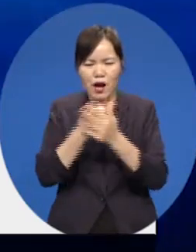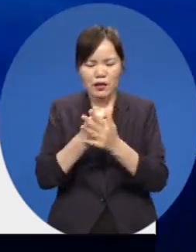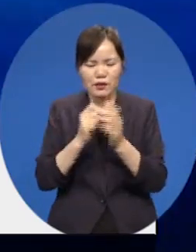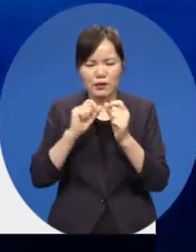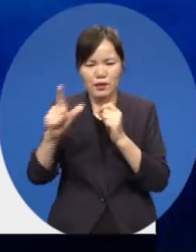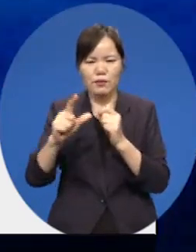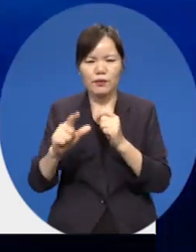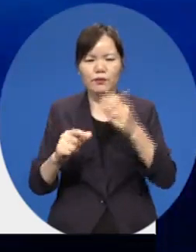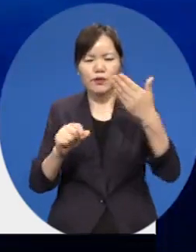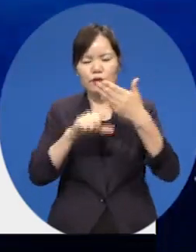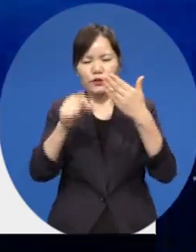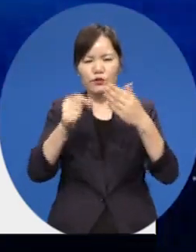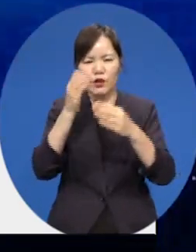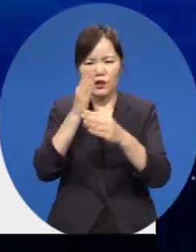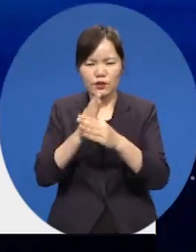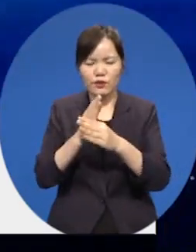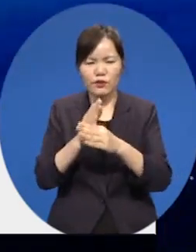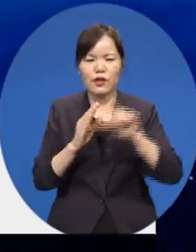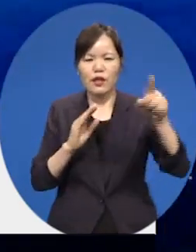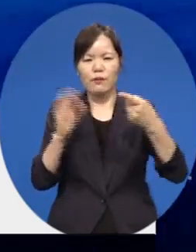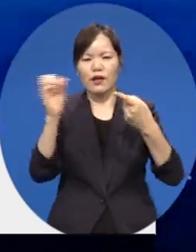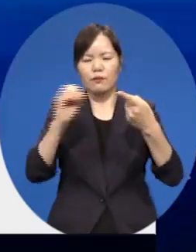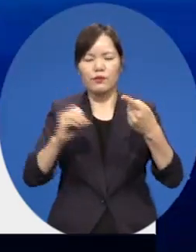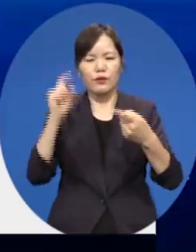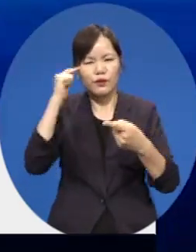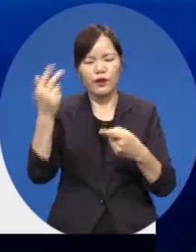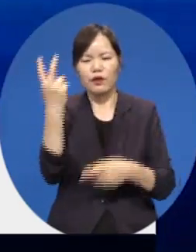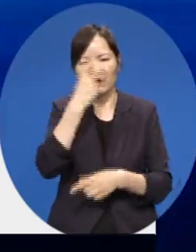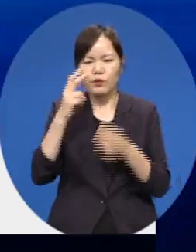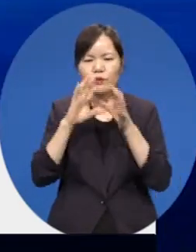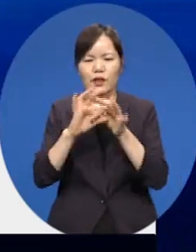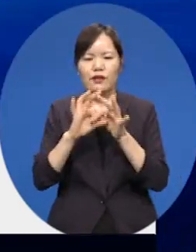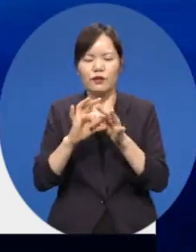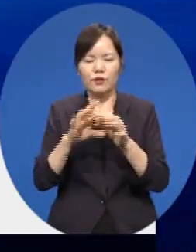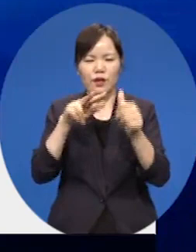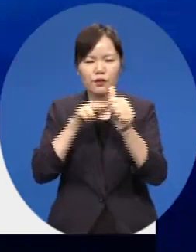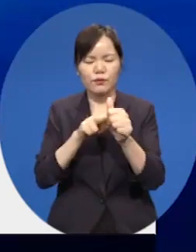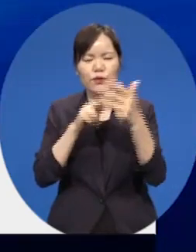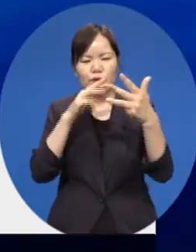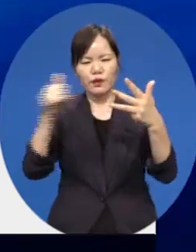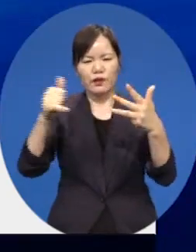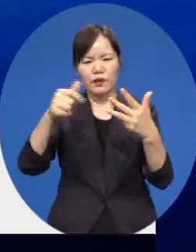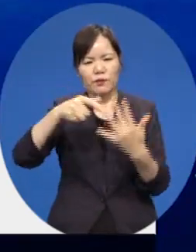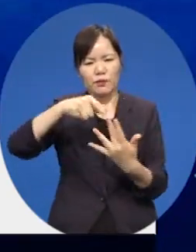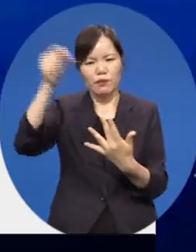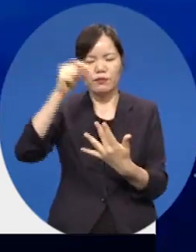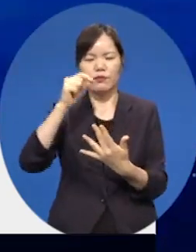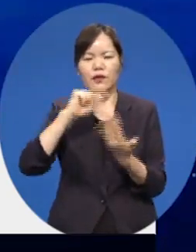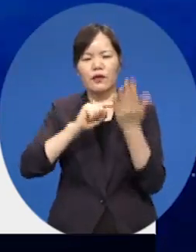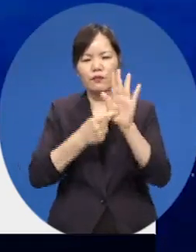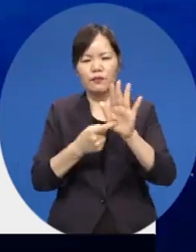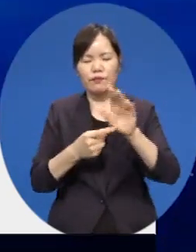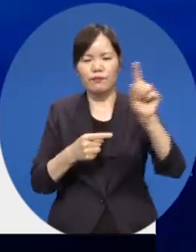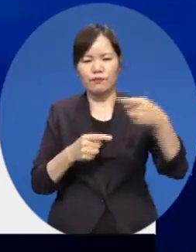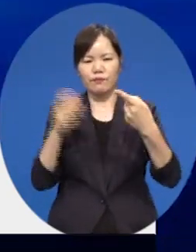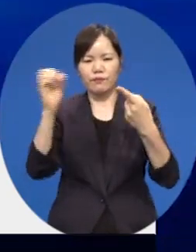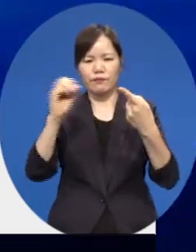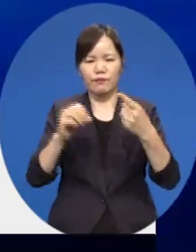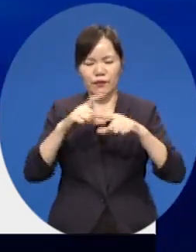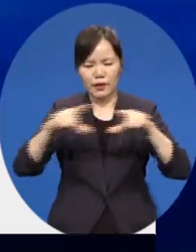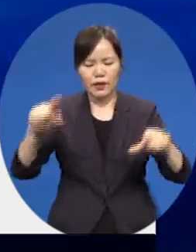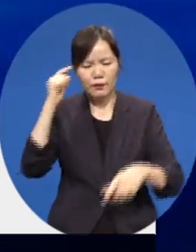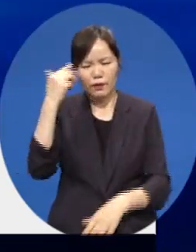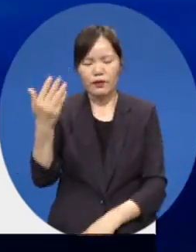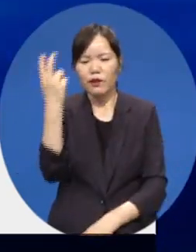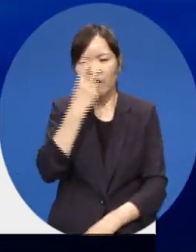중순에 100% 일반 여론조사로 후보 8명으로 1차 컷오프한다 발표를 했는데 100% 일반